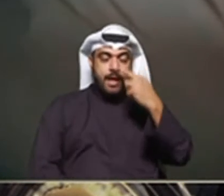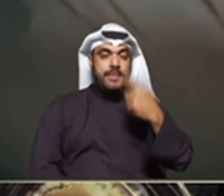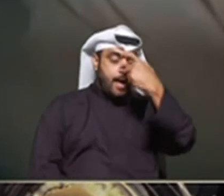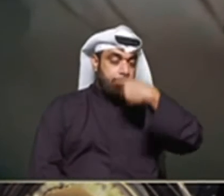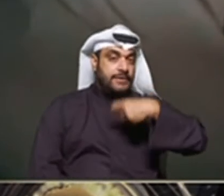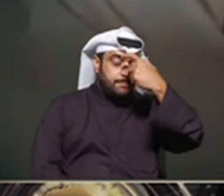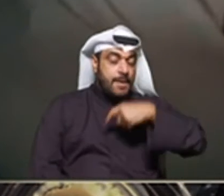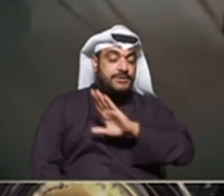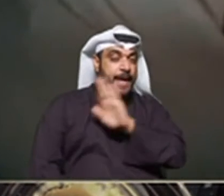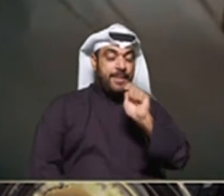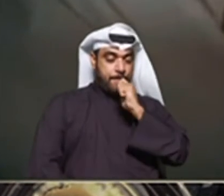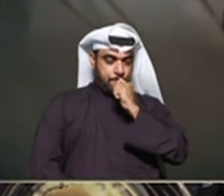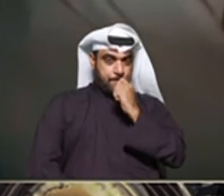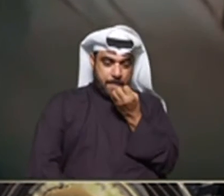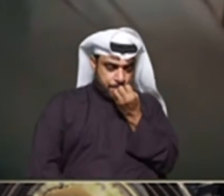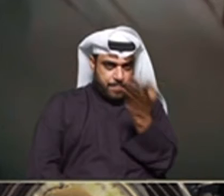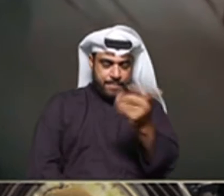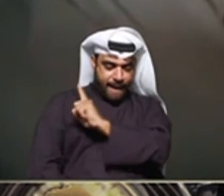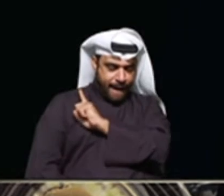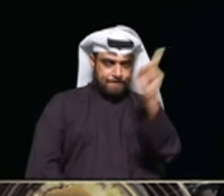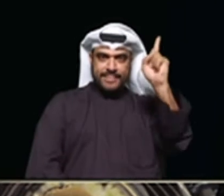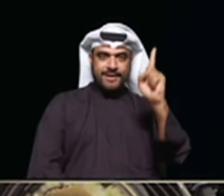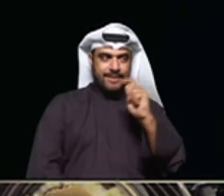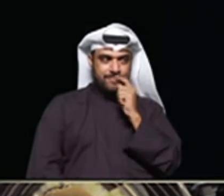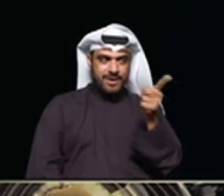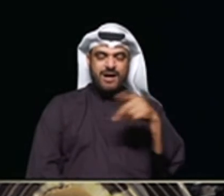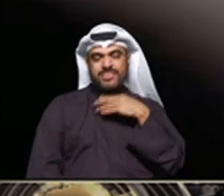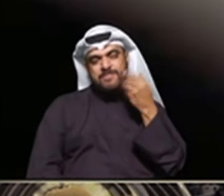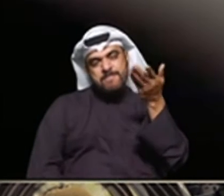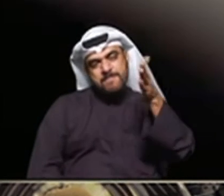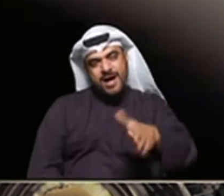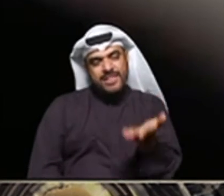عنها بعيده، اهني نفسي وبارك يوم قالوا بنتك شهيده.